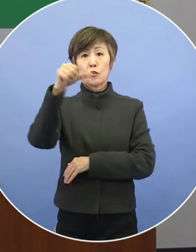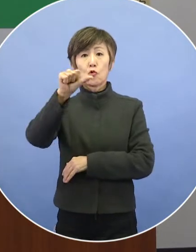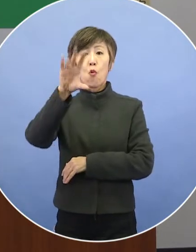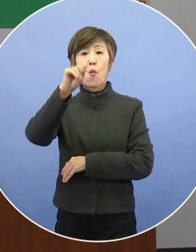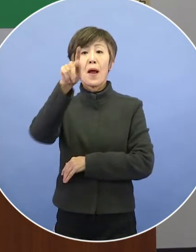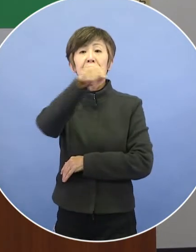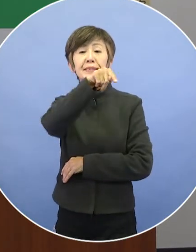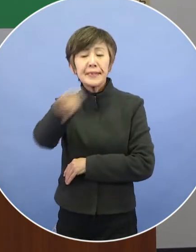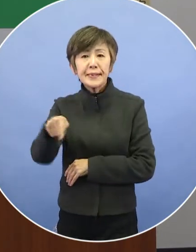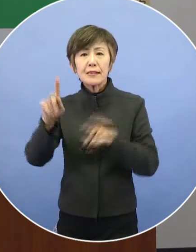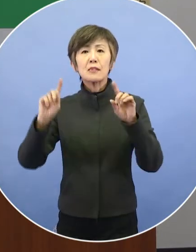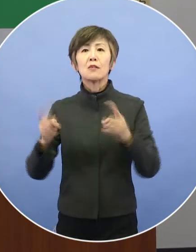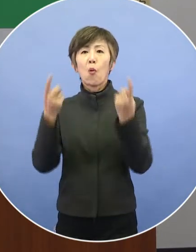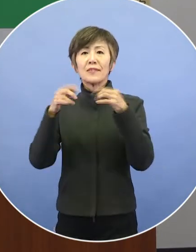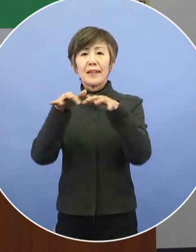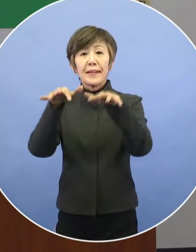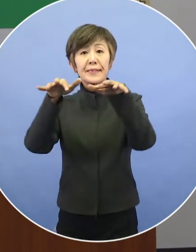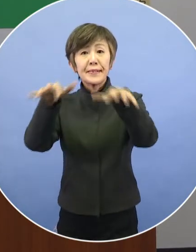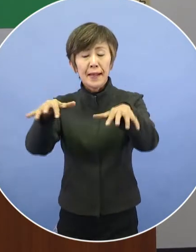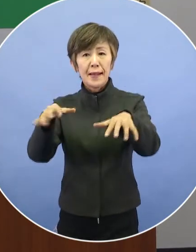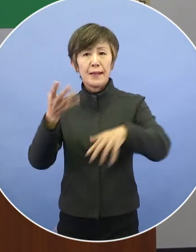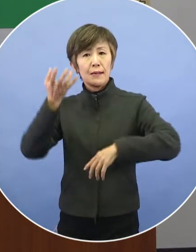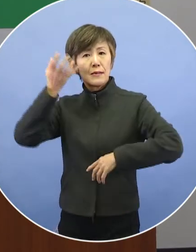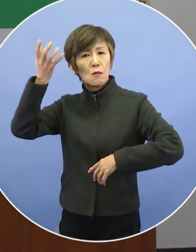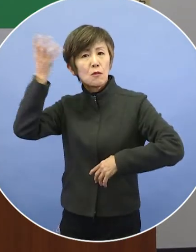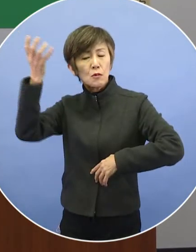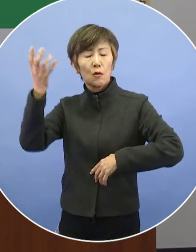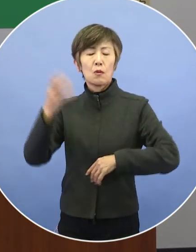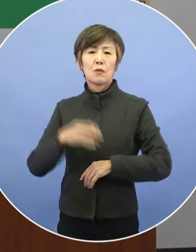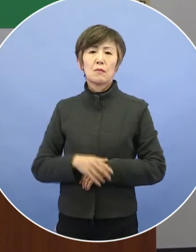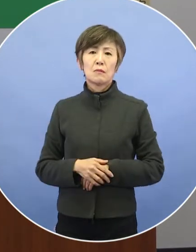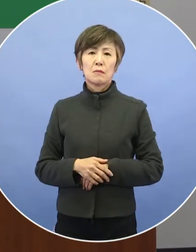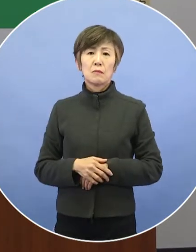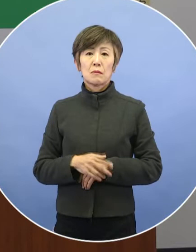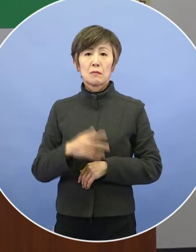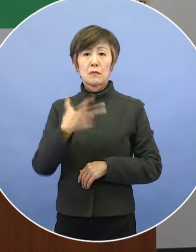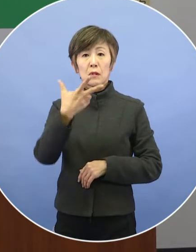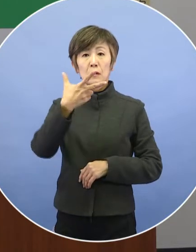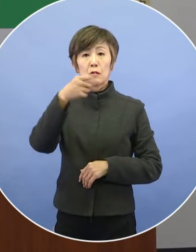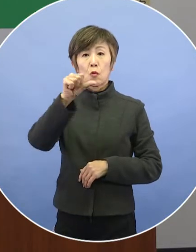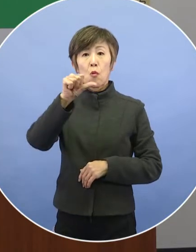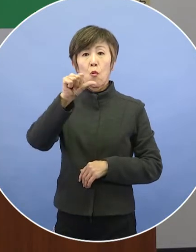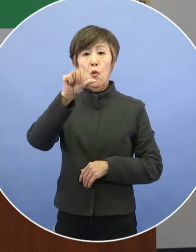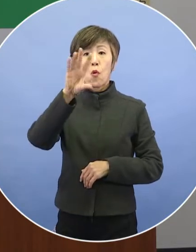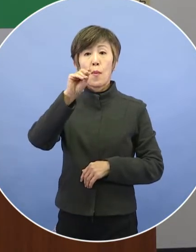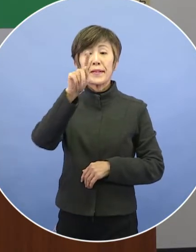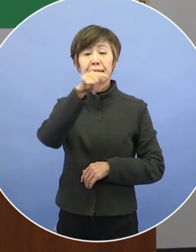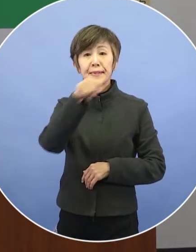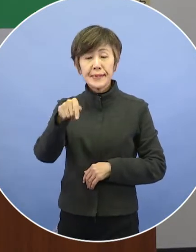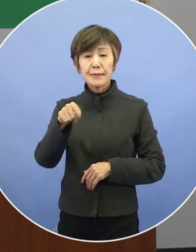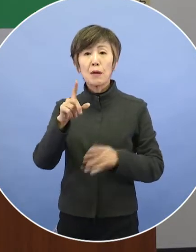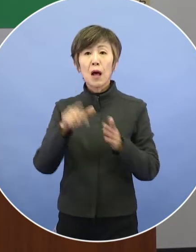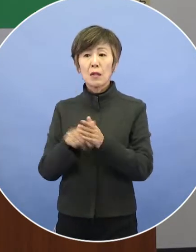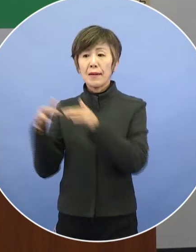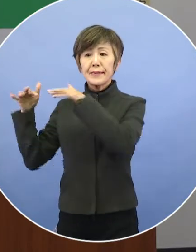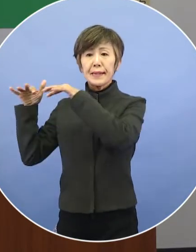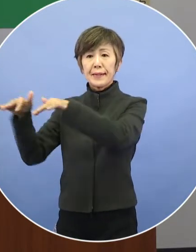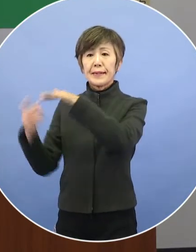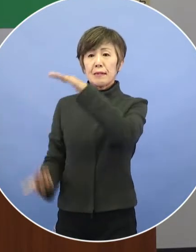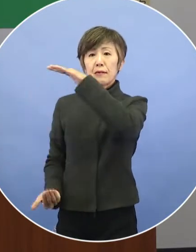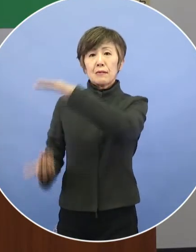75万人の同時発生が考えられるというふうに言われております75万人の規模と言いますのが第7波の